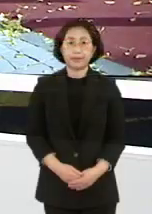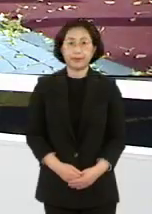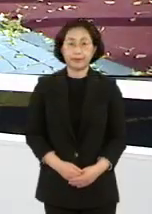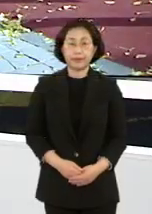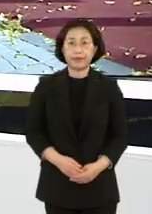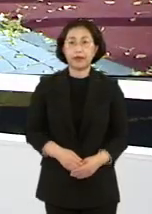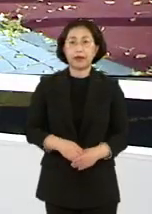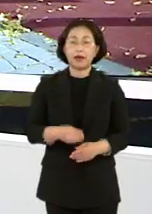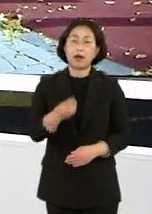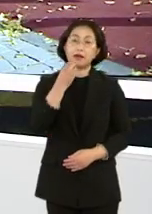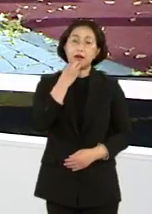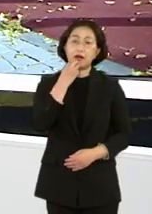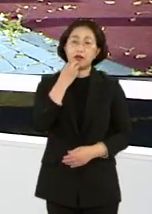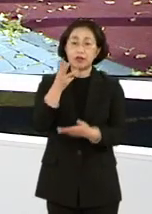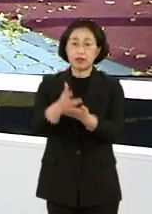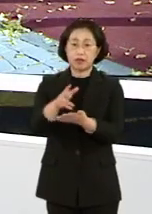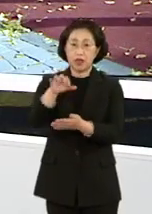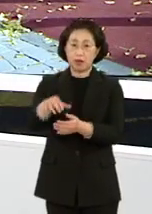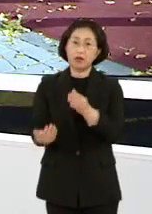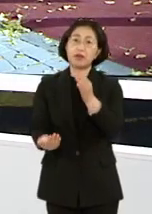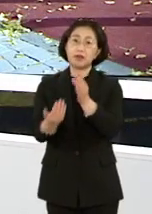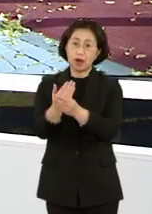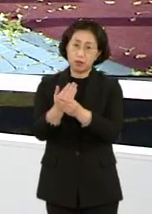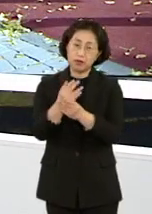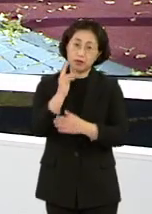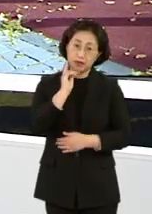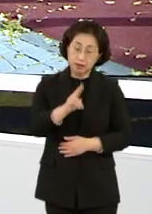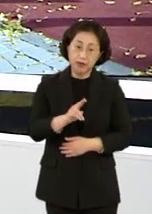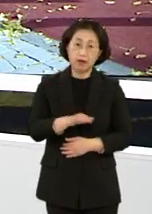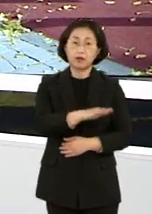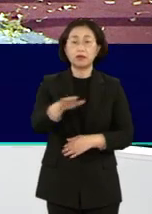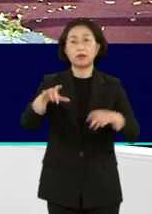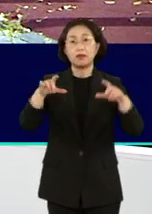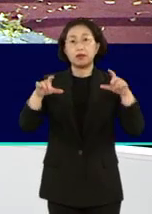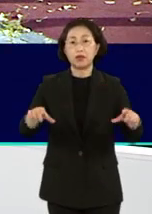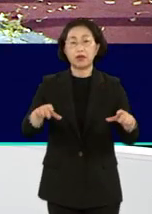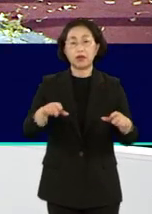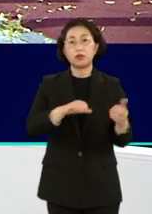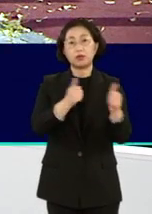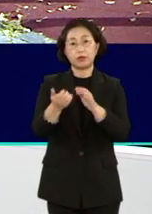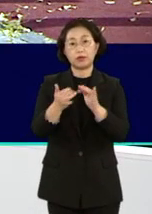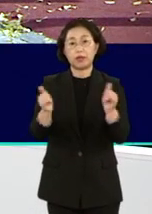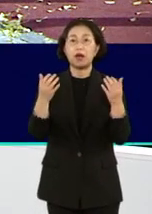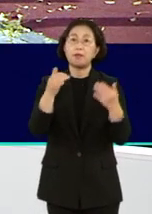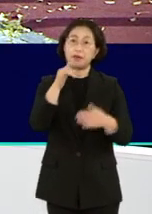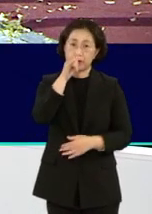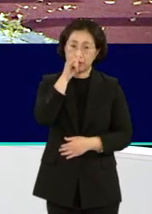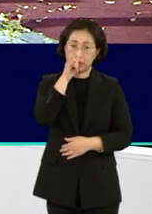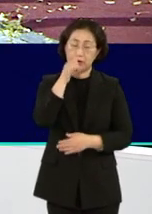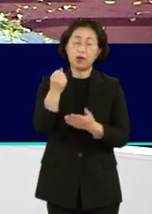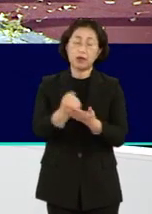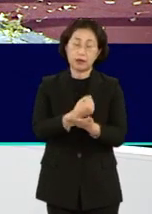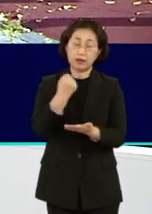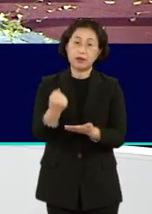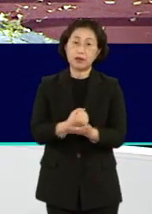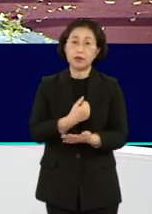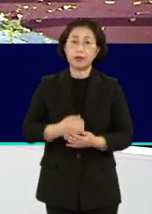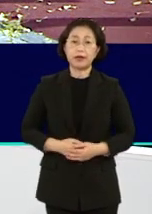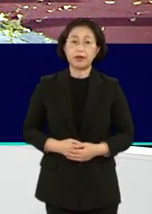서울 이태원에서 일어난 대형 참사로 우리 지역에서도 희생자들이 속출하면서 안타까운 사연이 전해지고